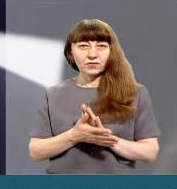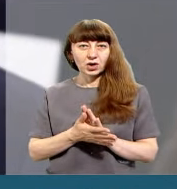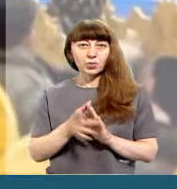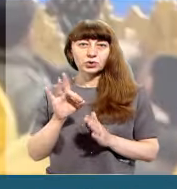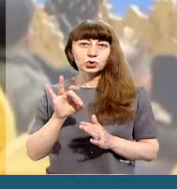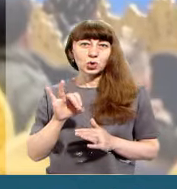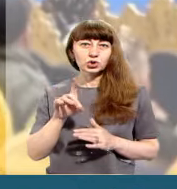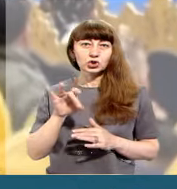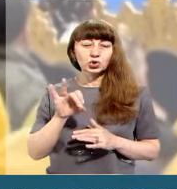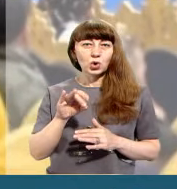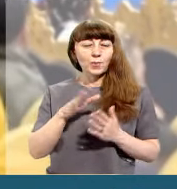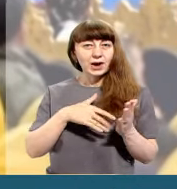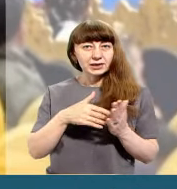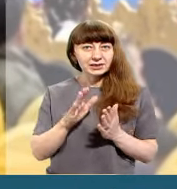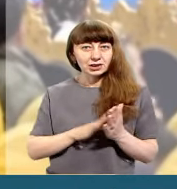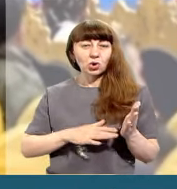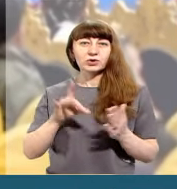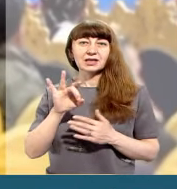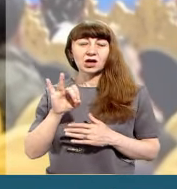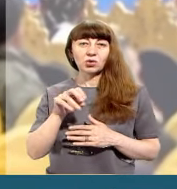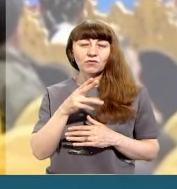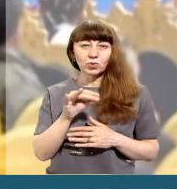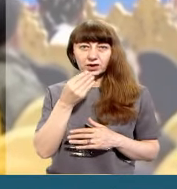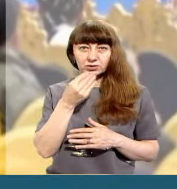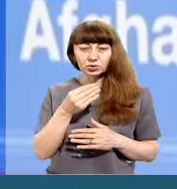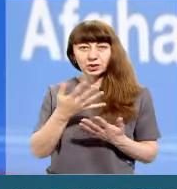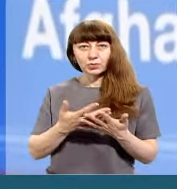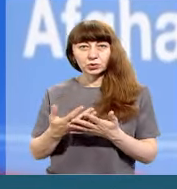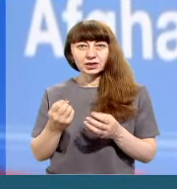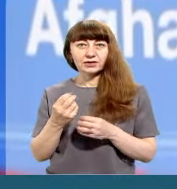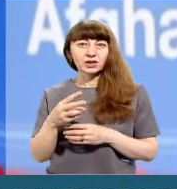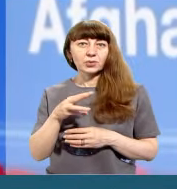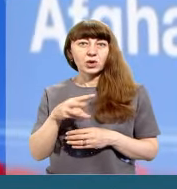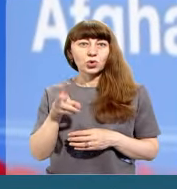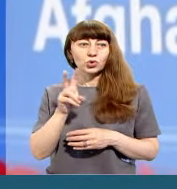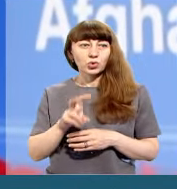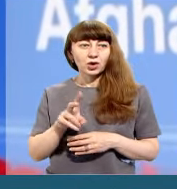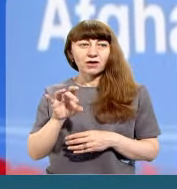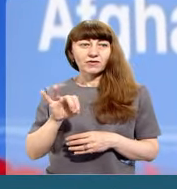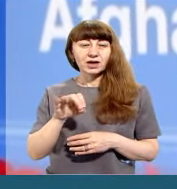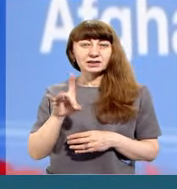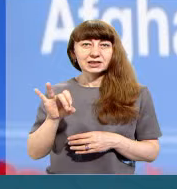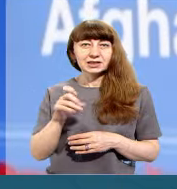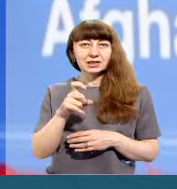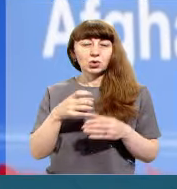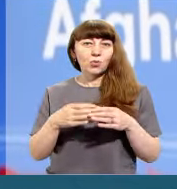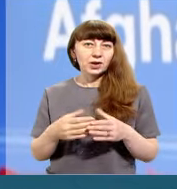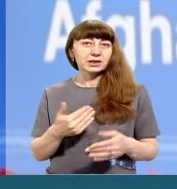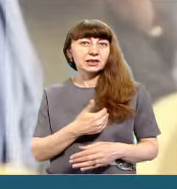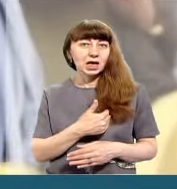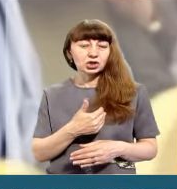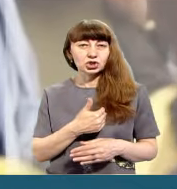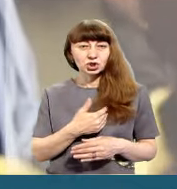подсолнечного масла, злаковой продукции и муки более чем на 12 миллионов долларов. Афганские компании также проявили